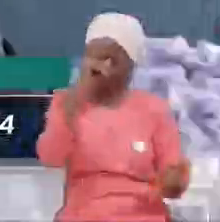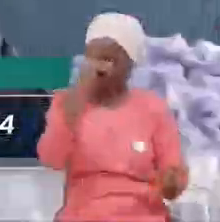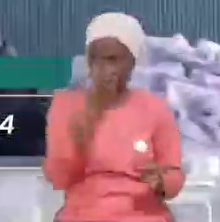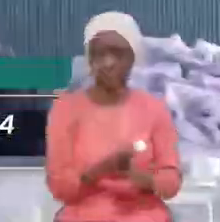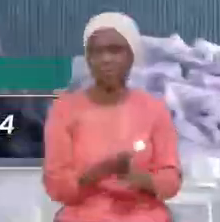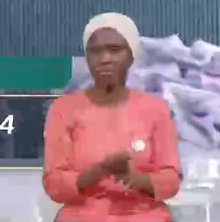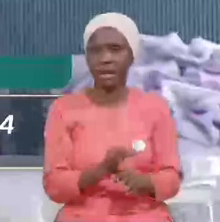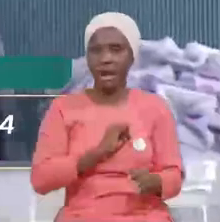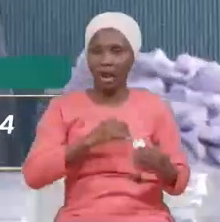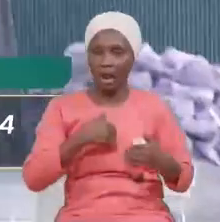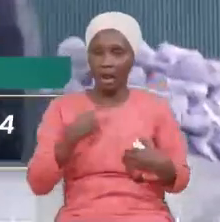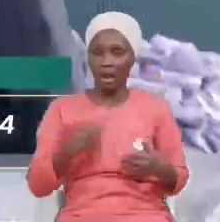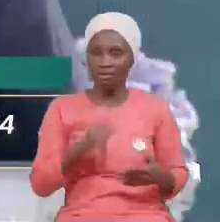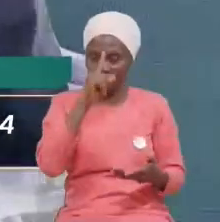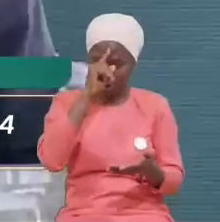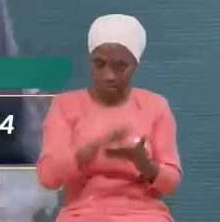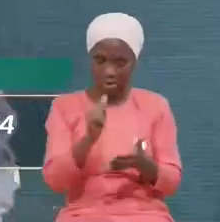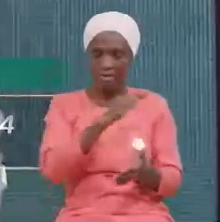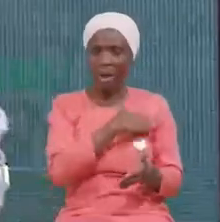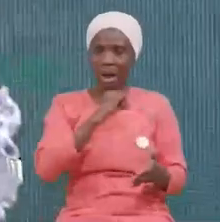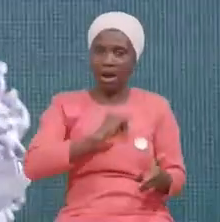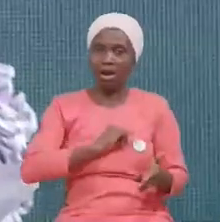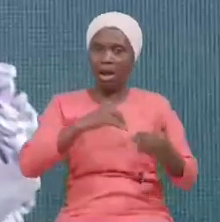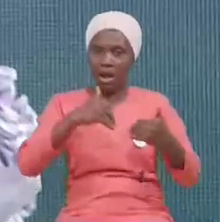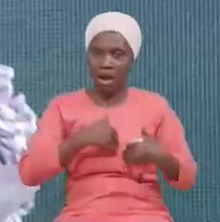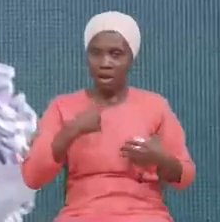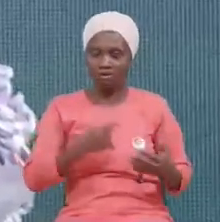j'ai la conviction, j'ai le courage.